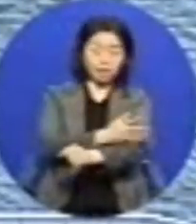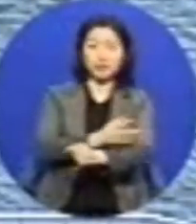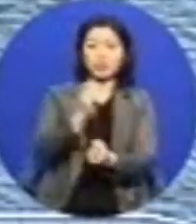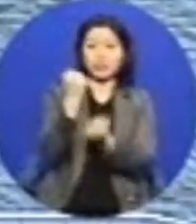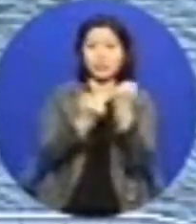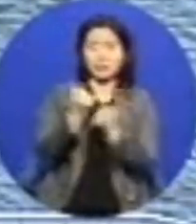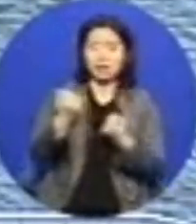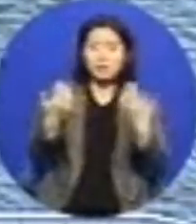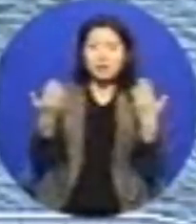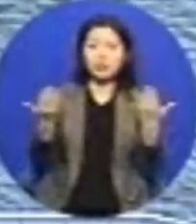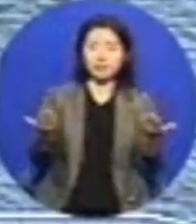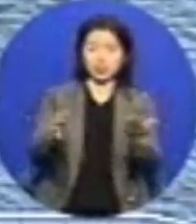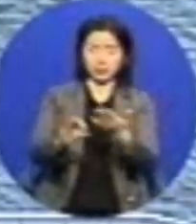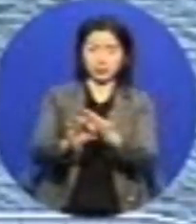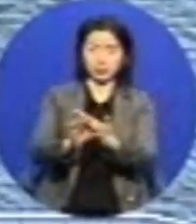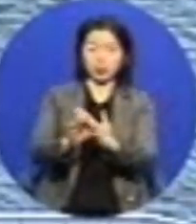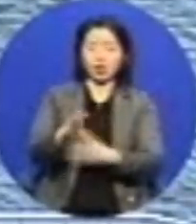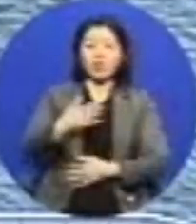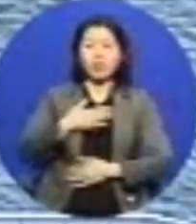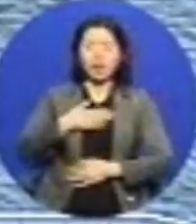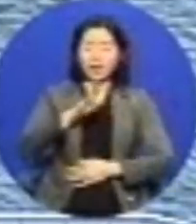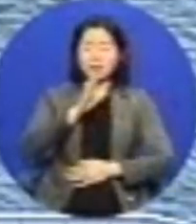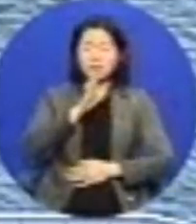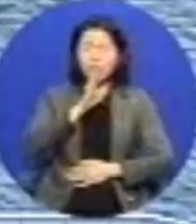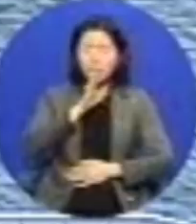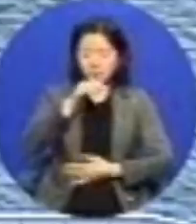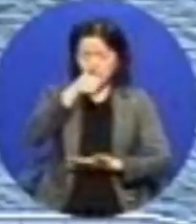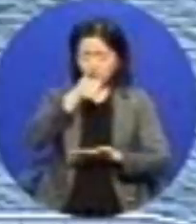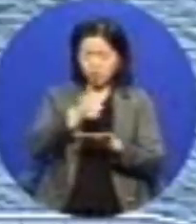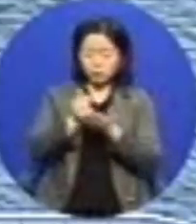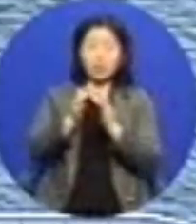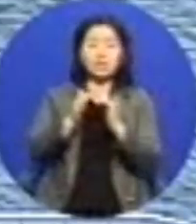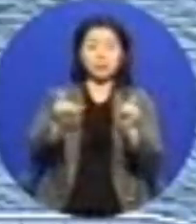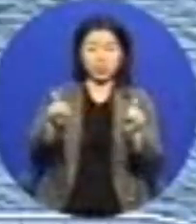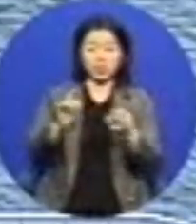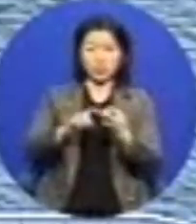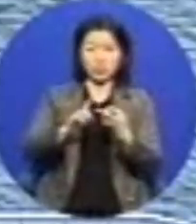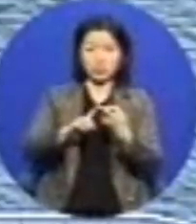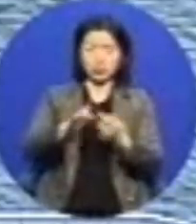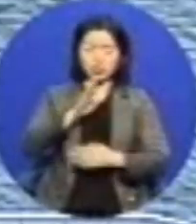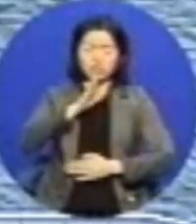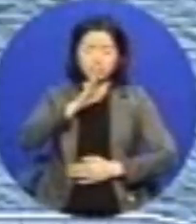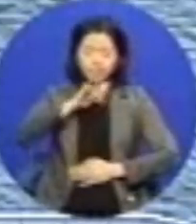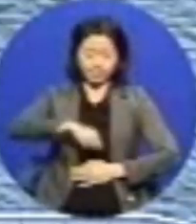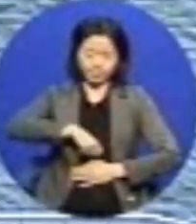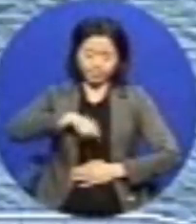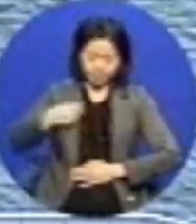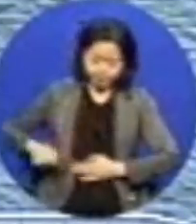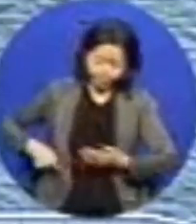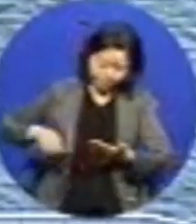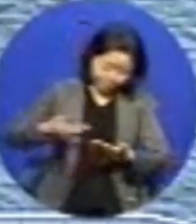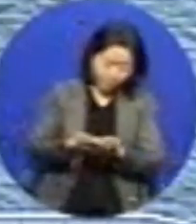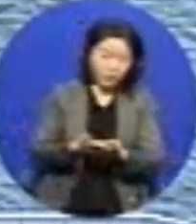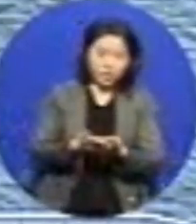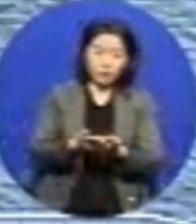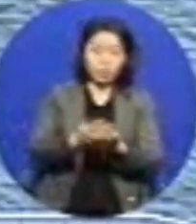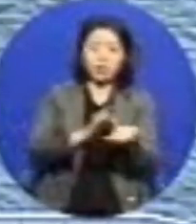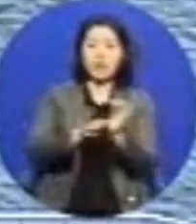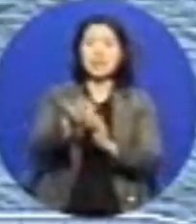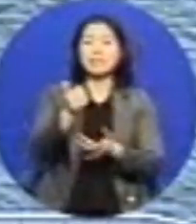내가 정말 죄인이라는 사실을 진정으로 회개하고 예수님이 나의 죄를